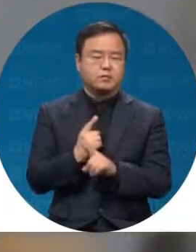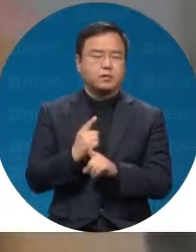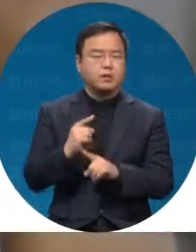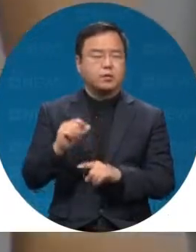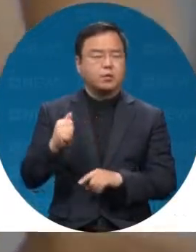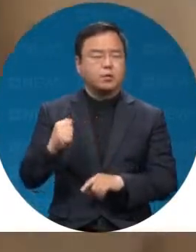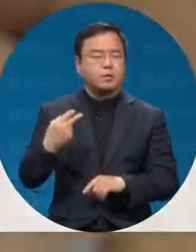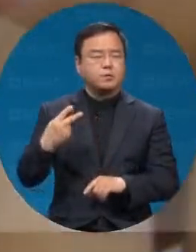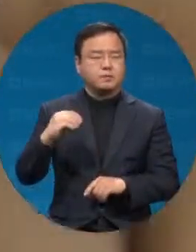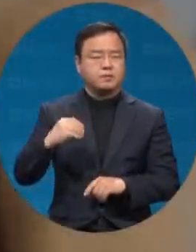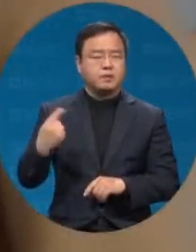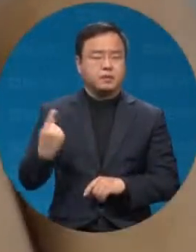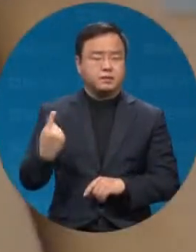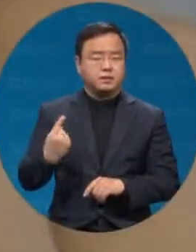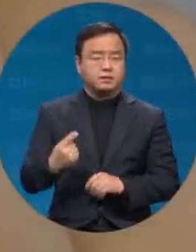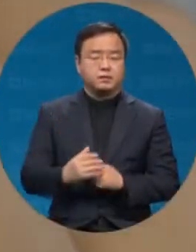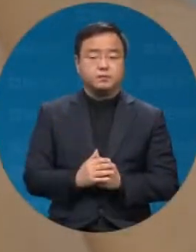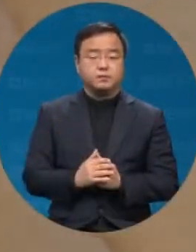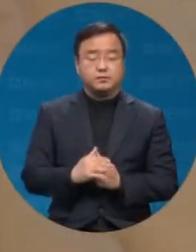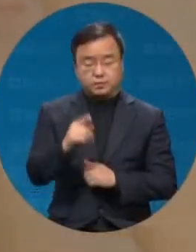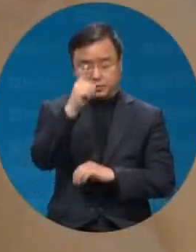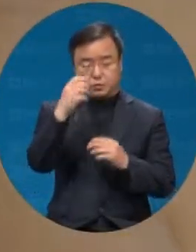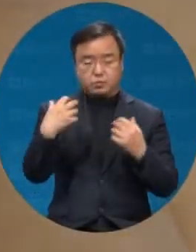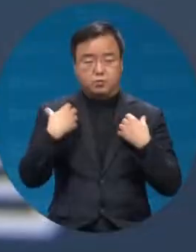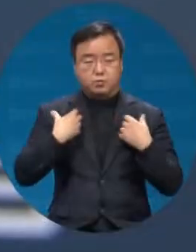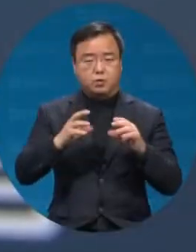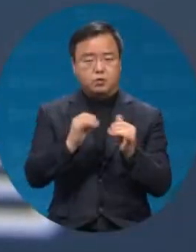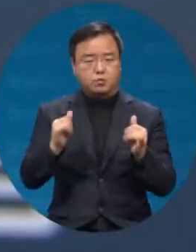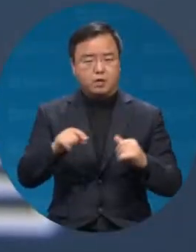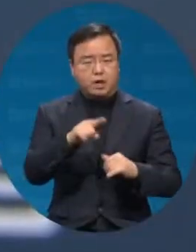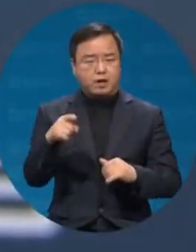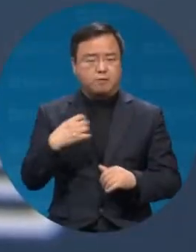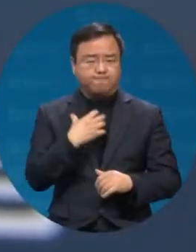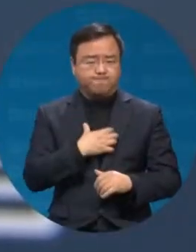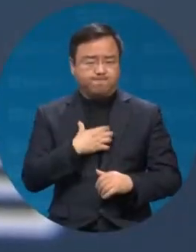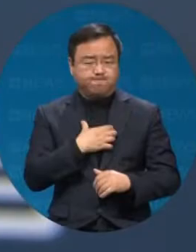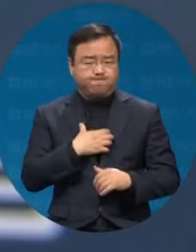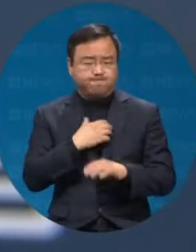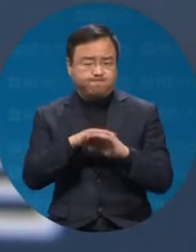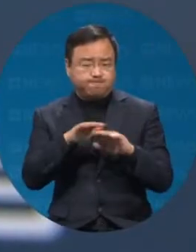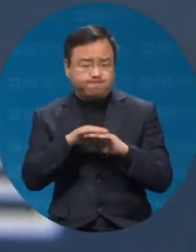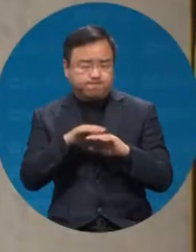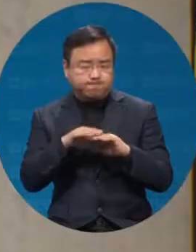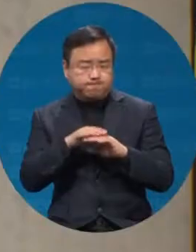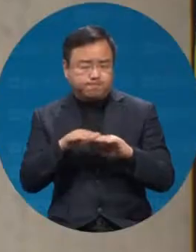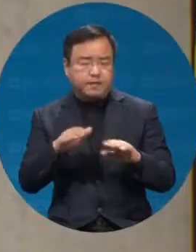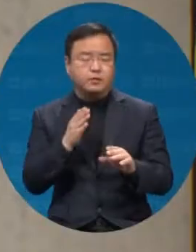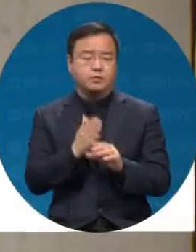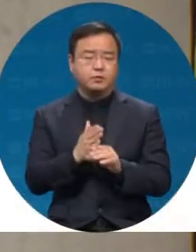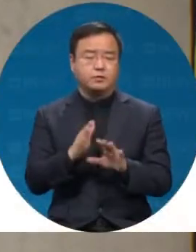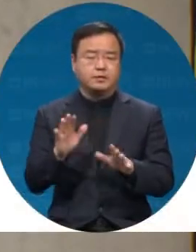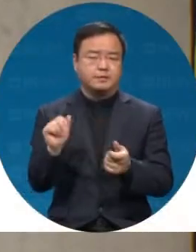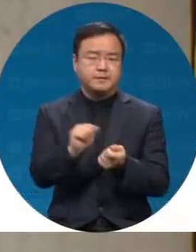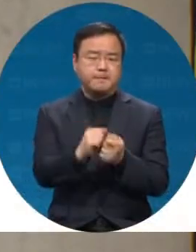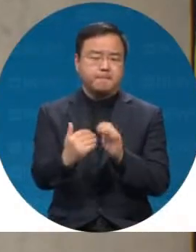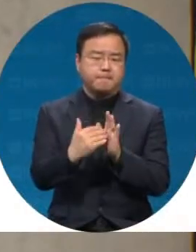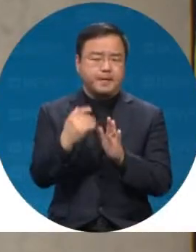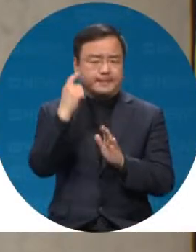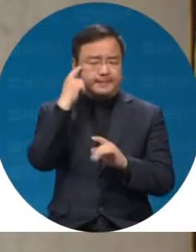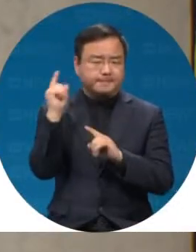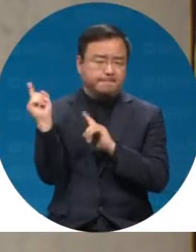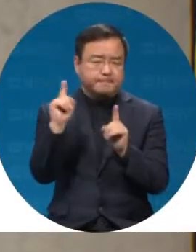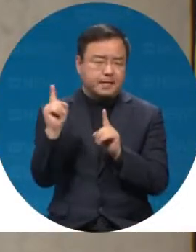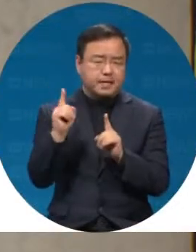1천여 명으로 나타났습니다. 정부는 국민들의 불안감 달래기에 나섰습니다. 방역에 대한 경각심과